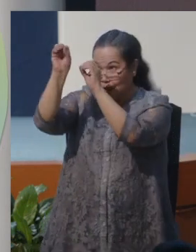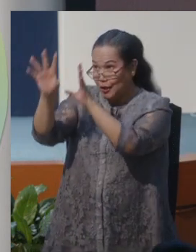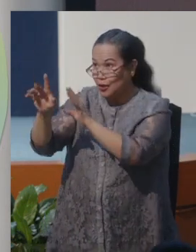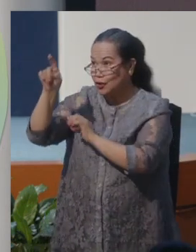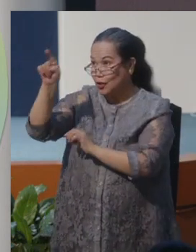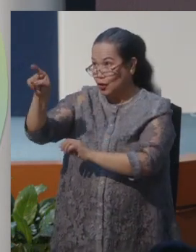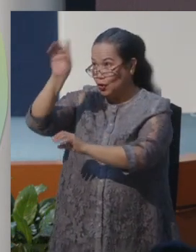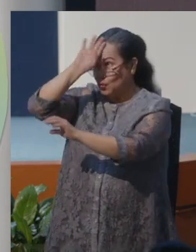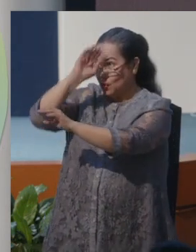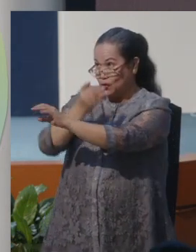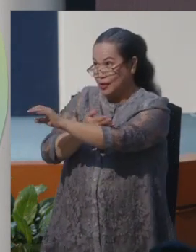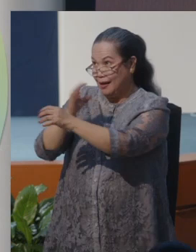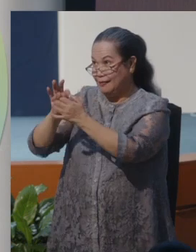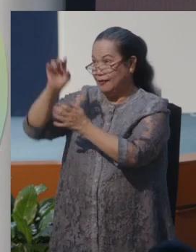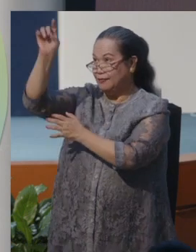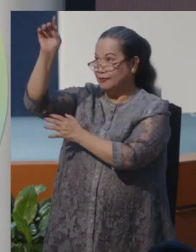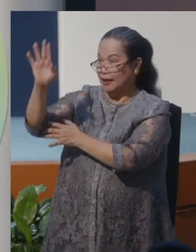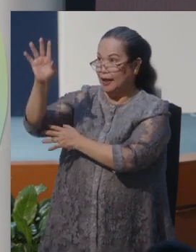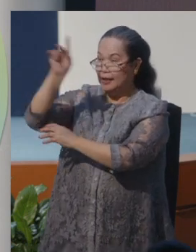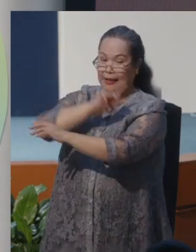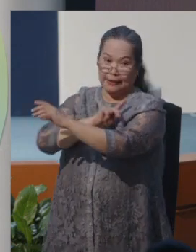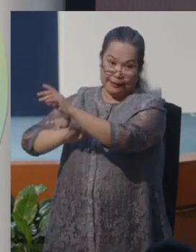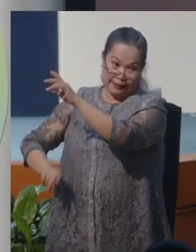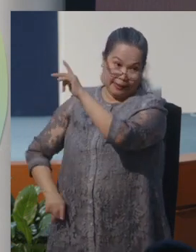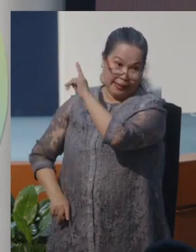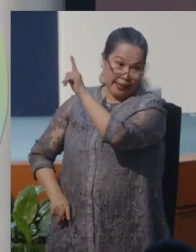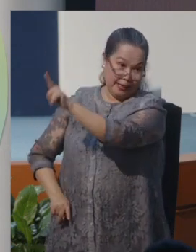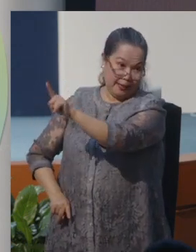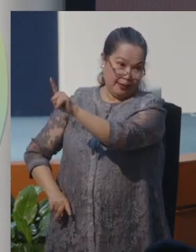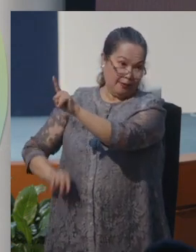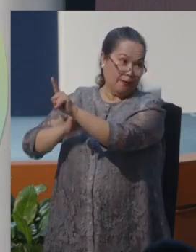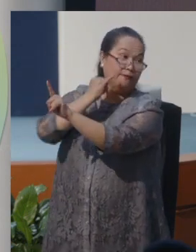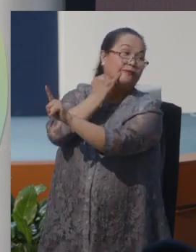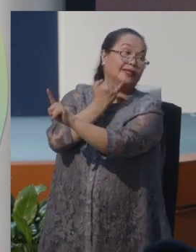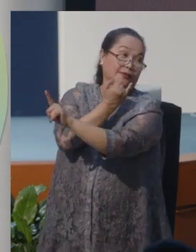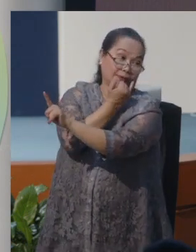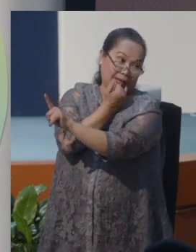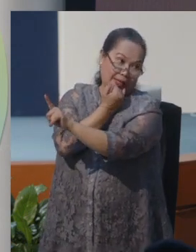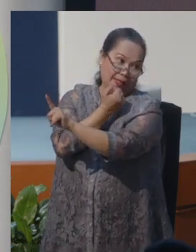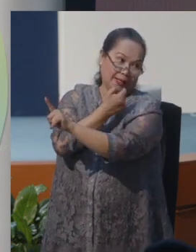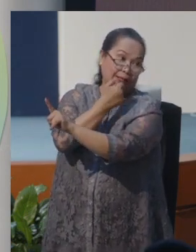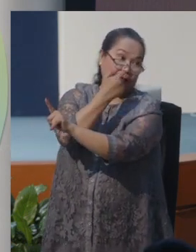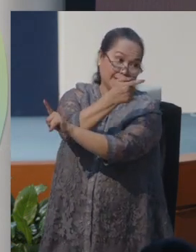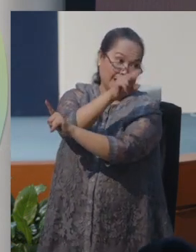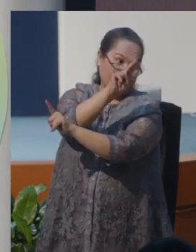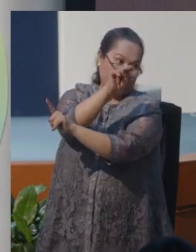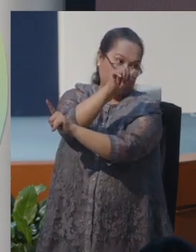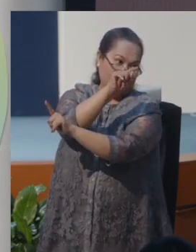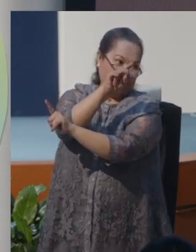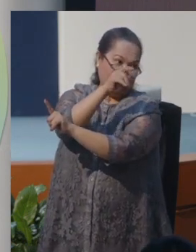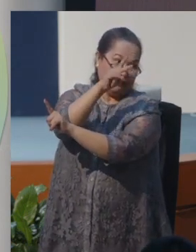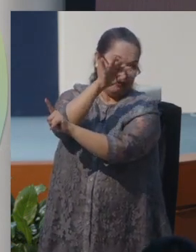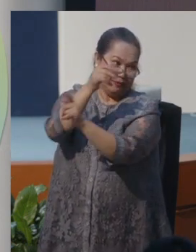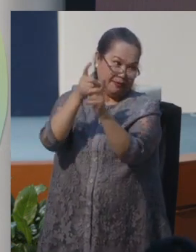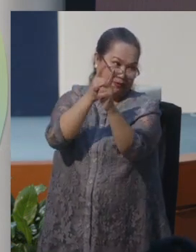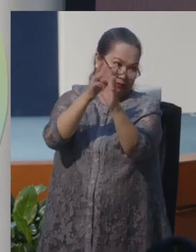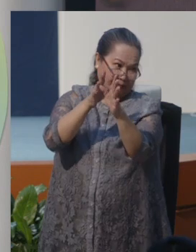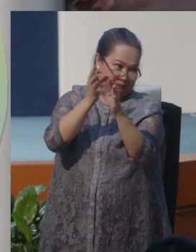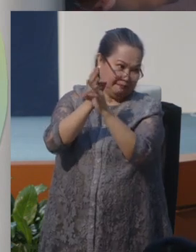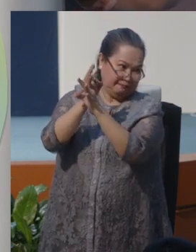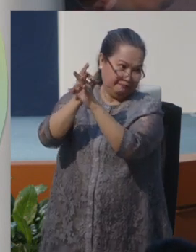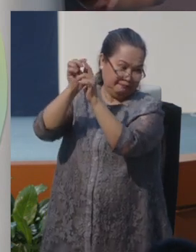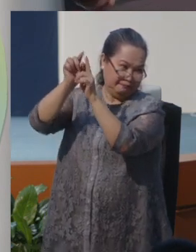Son of God, you are the King of Israel. Ganyan po si Nathaniel. At siya ay naging tapat kay